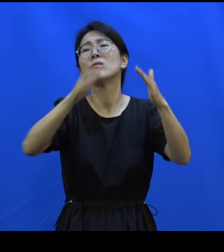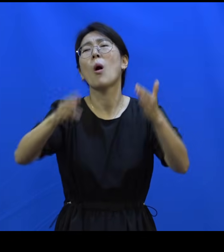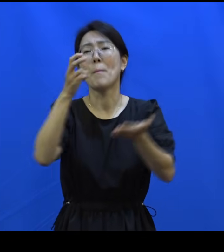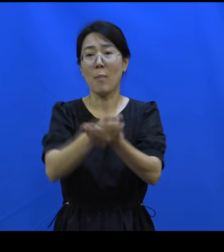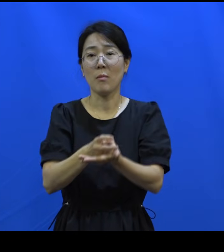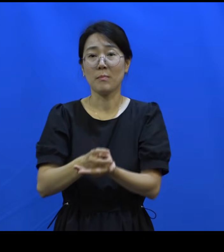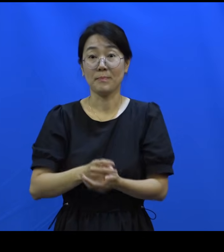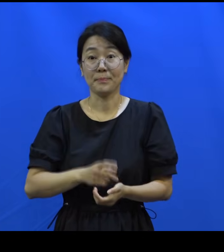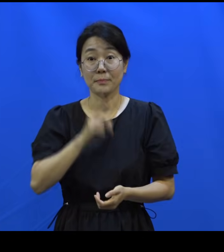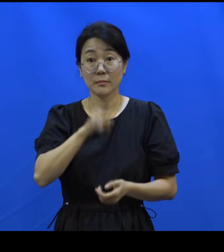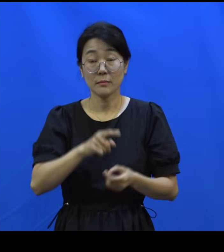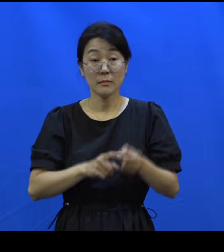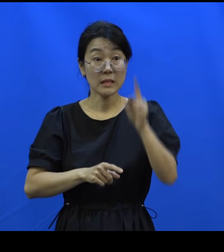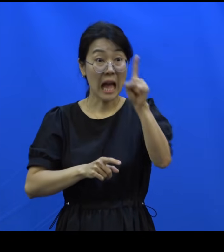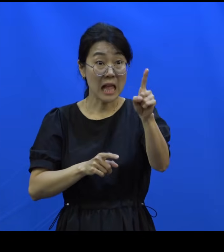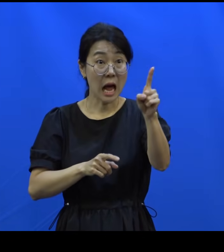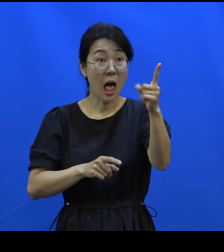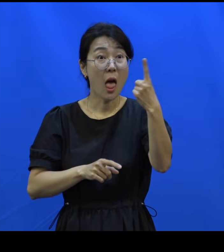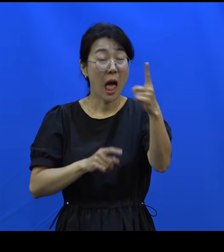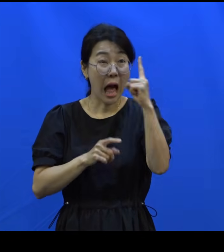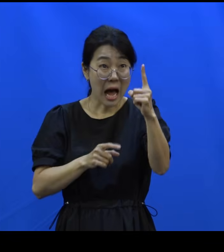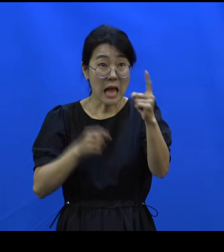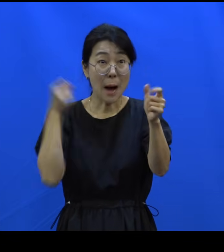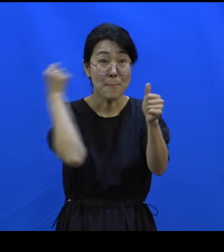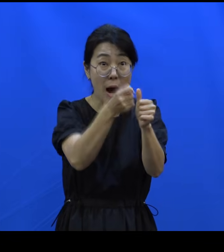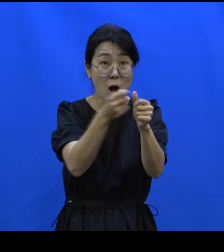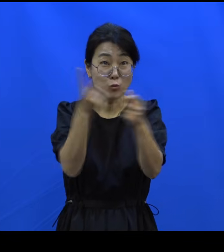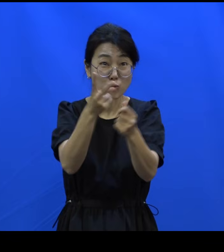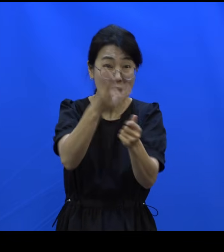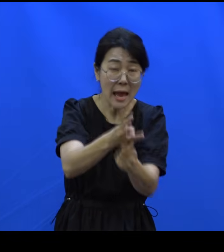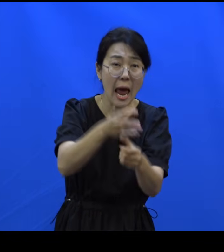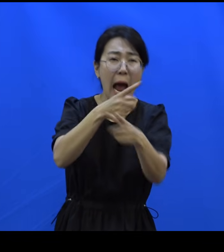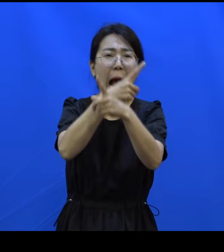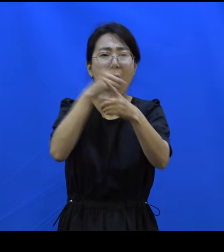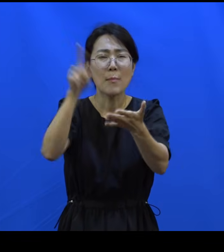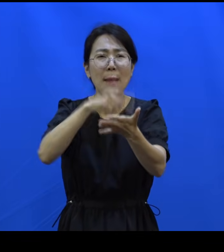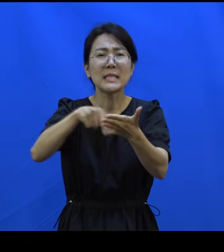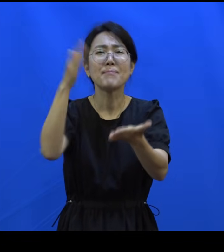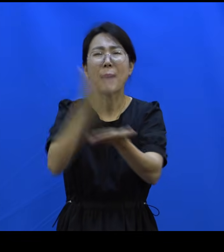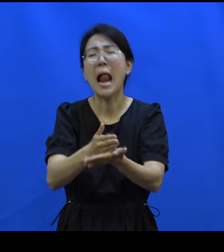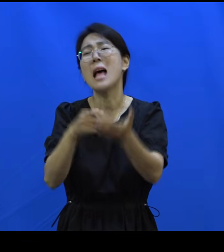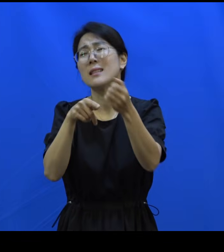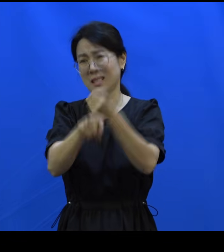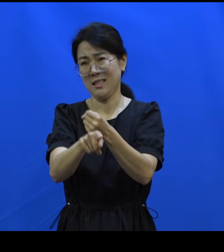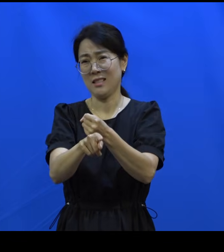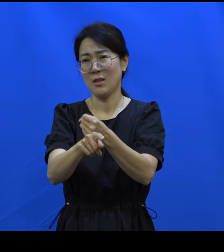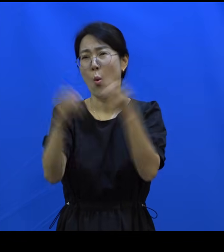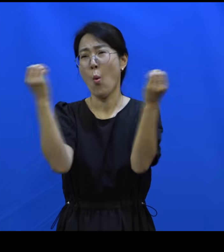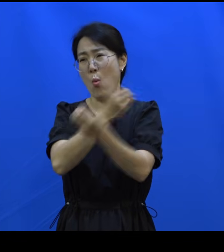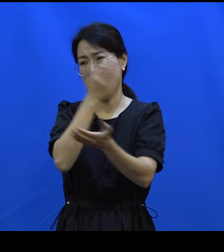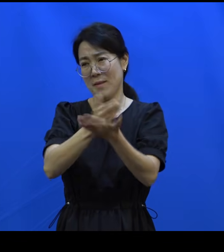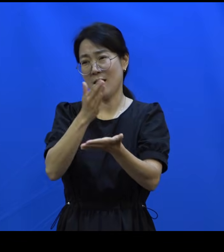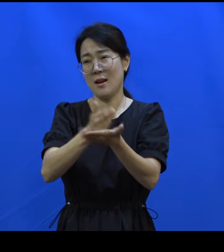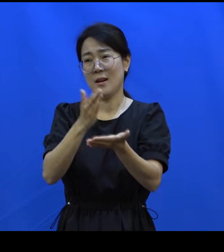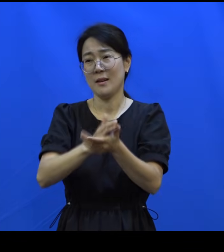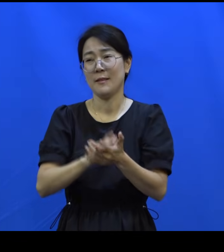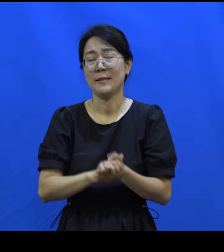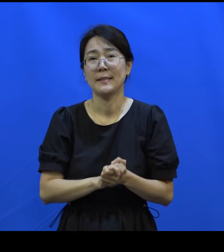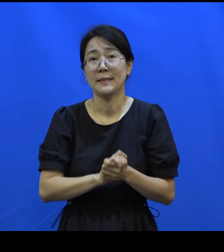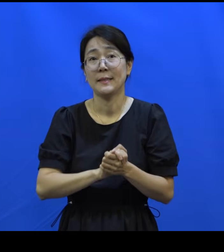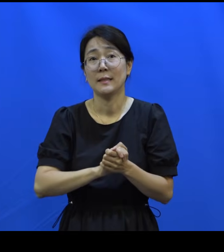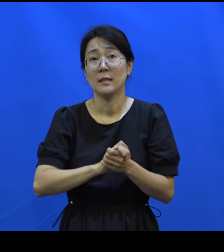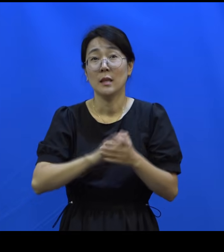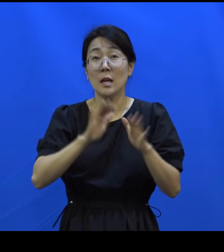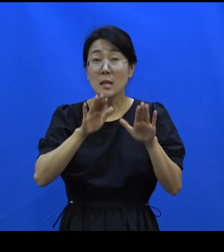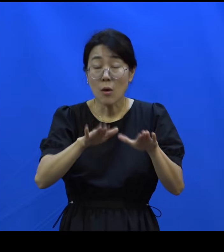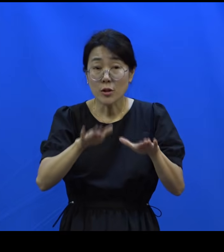힘들어요. 왜냐하면 본능이 작동이 되기 때문에. 그래서 눈은 눈으로 이는 이로, 이 말은 사실은 사적으로 주어진